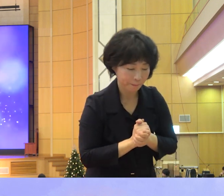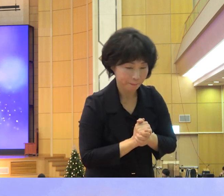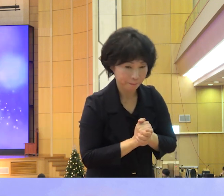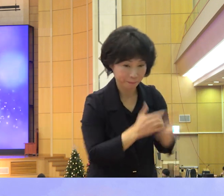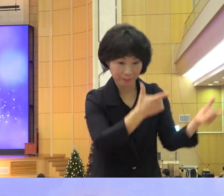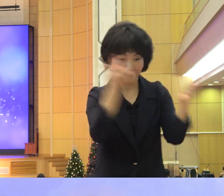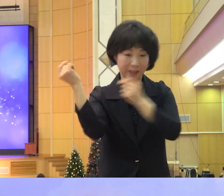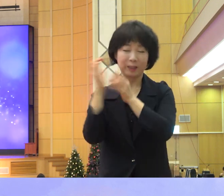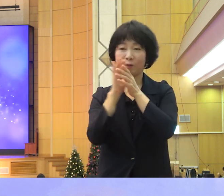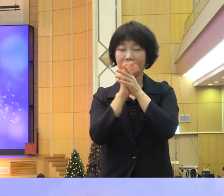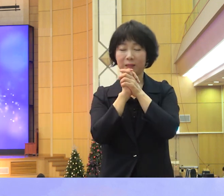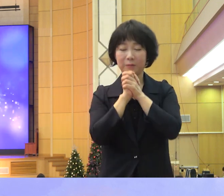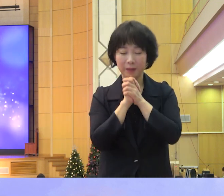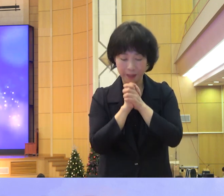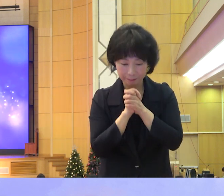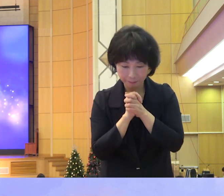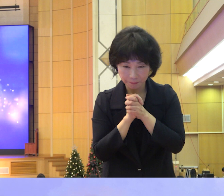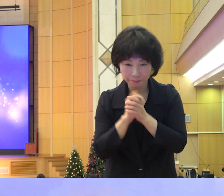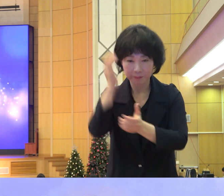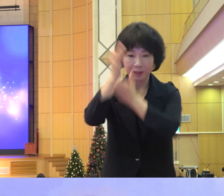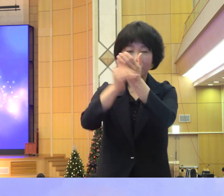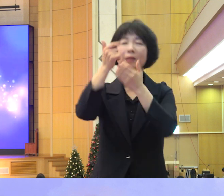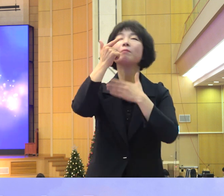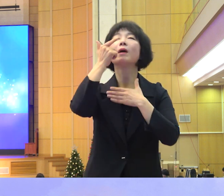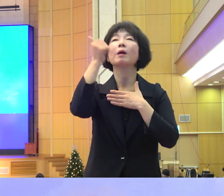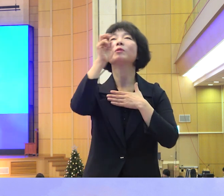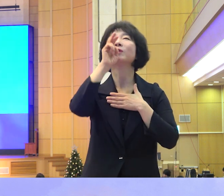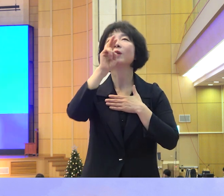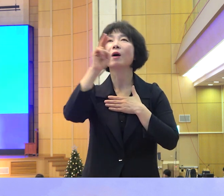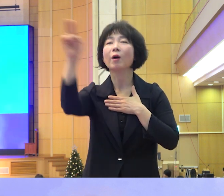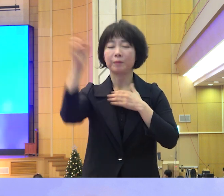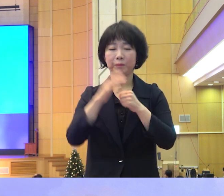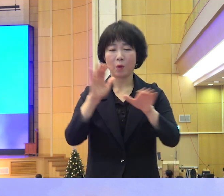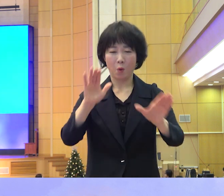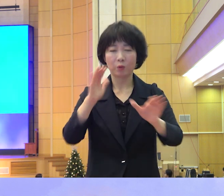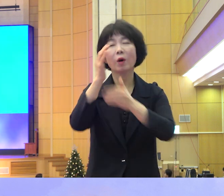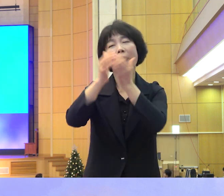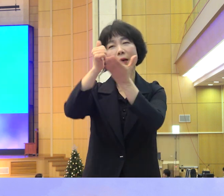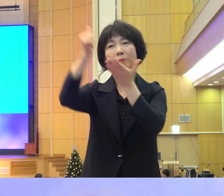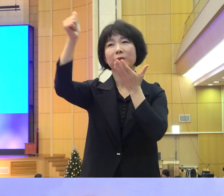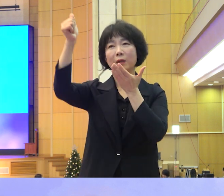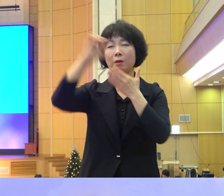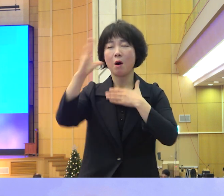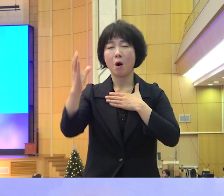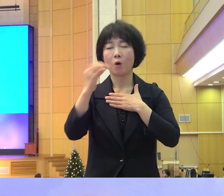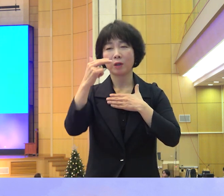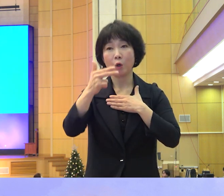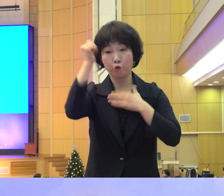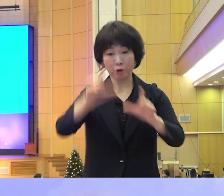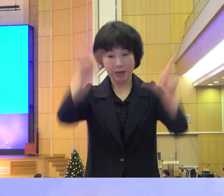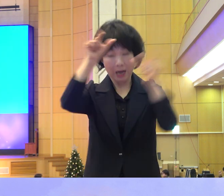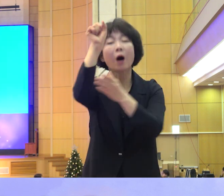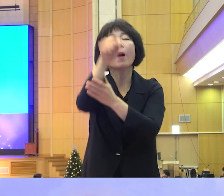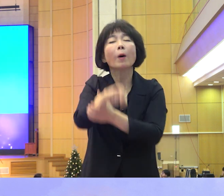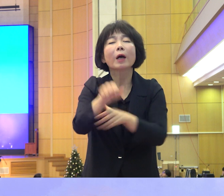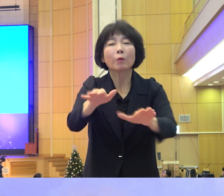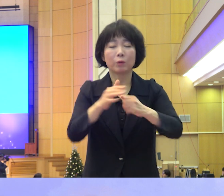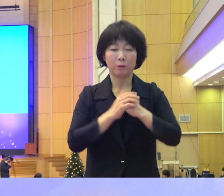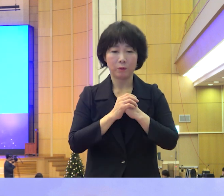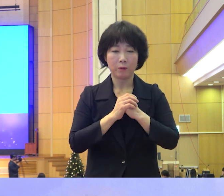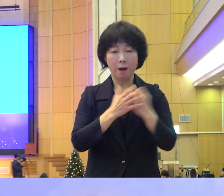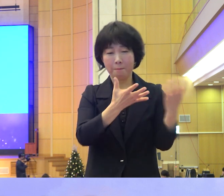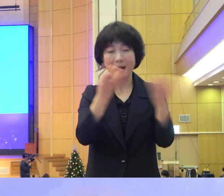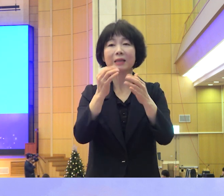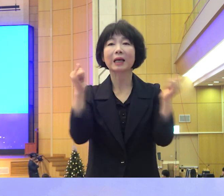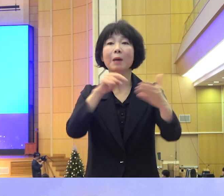다 같이 눈을 감으시기 바랍니다. 하나님 아버지요, 오늘 하나님께서 거룩한 주일을 허락하시고